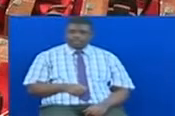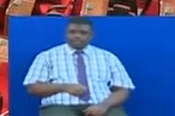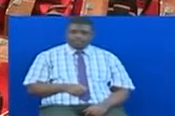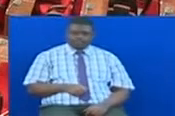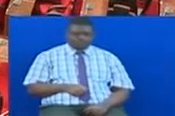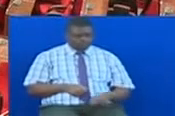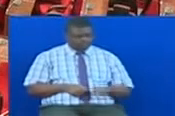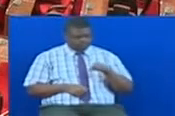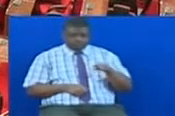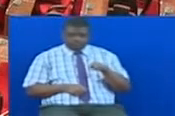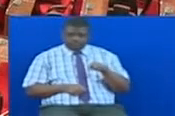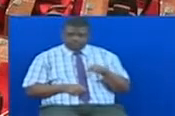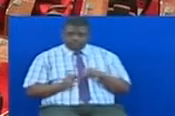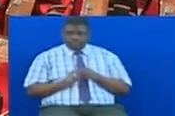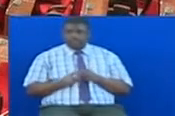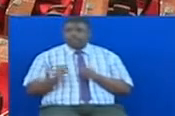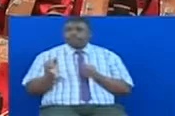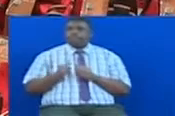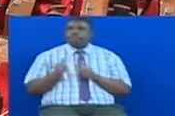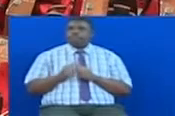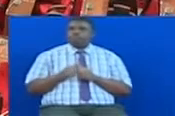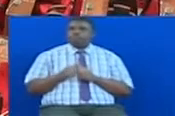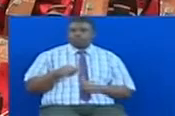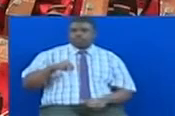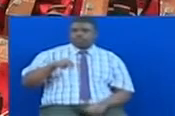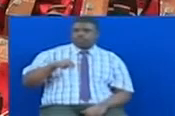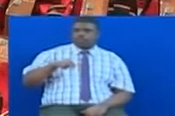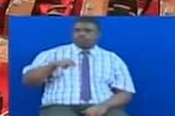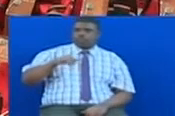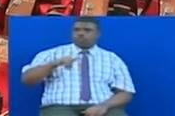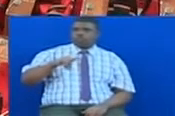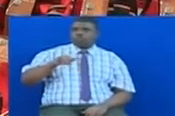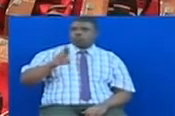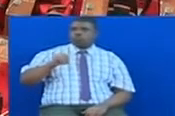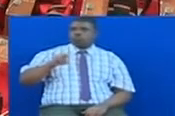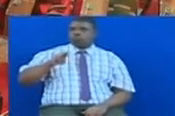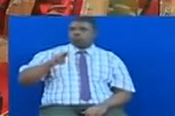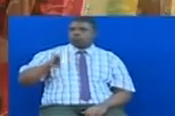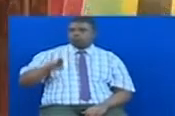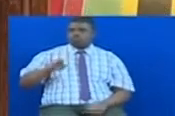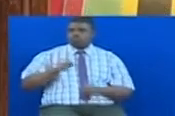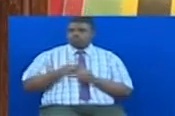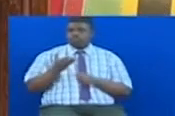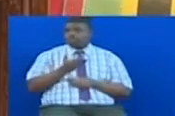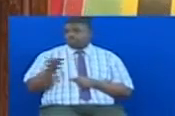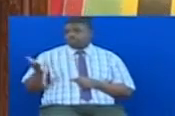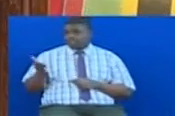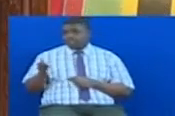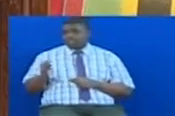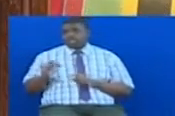Lakini kuna swala la nyungu na mambo mengine, lakini watu waelewe